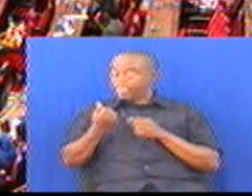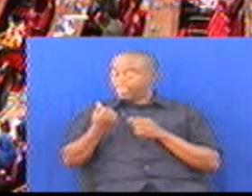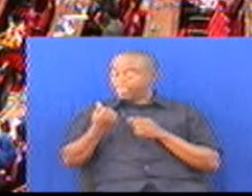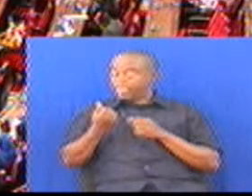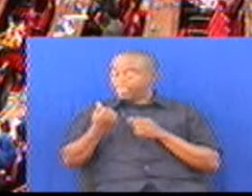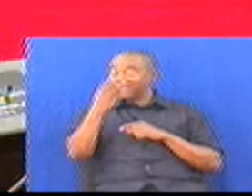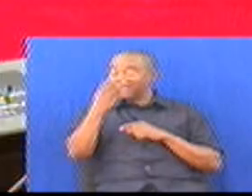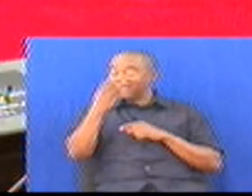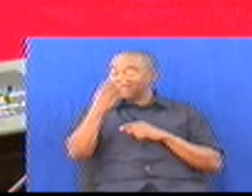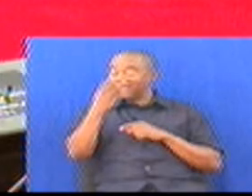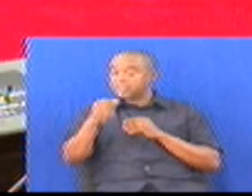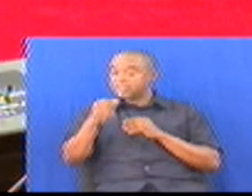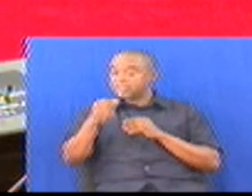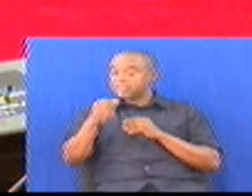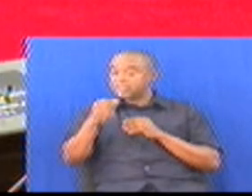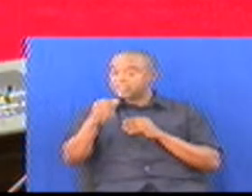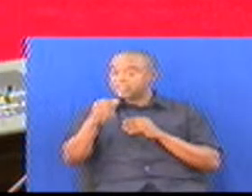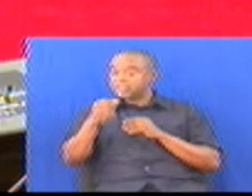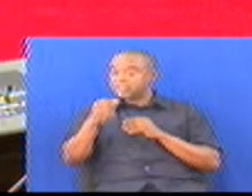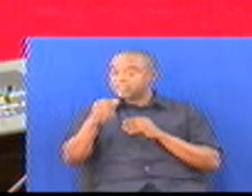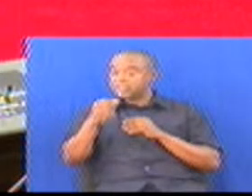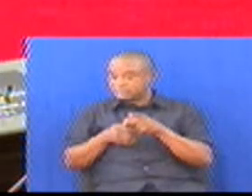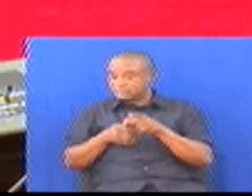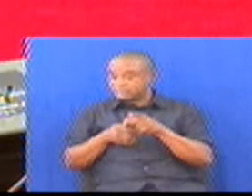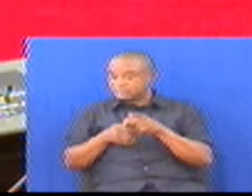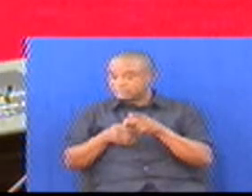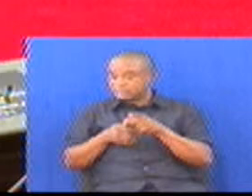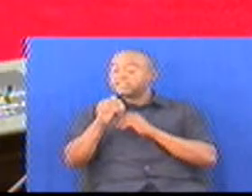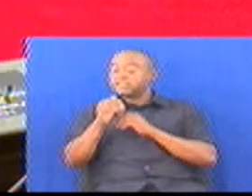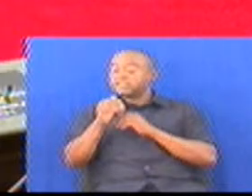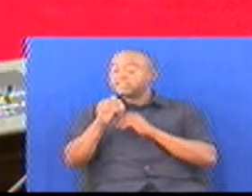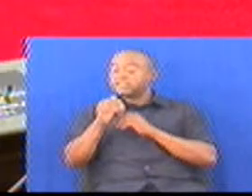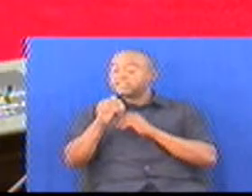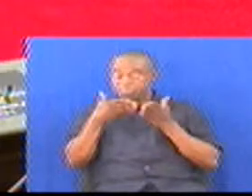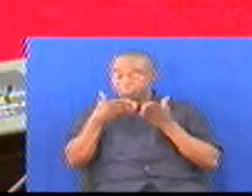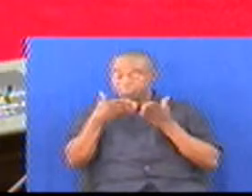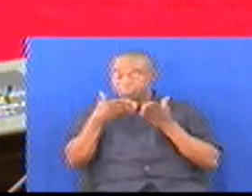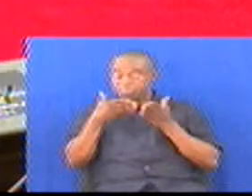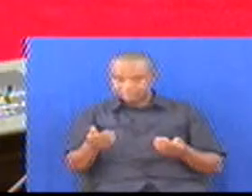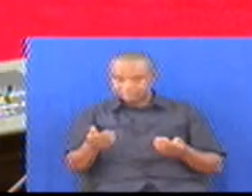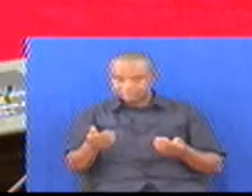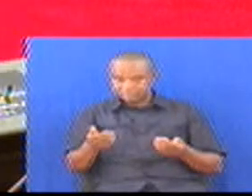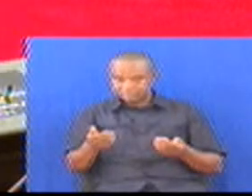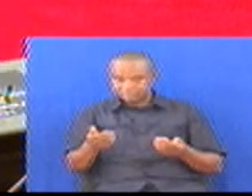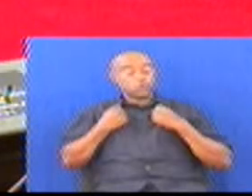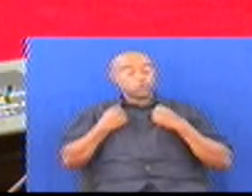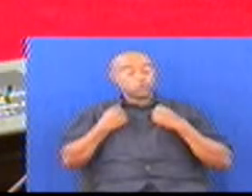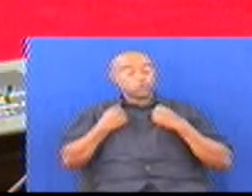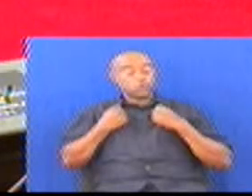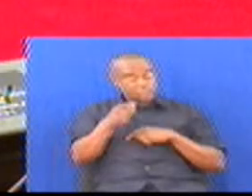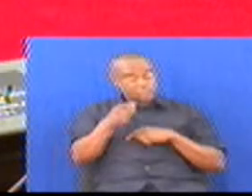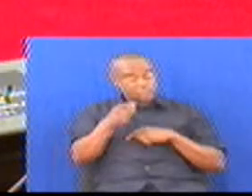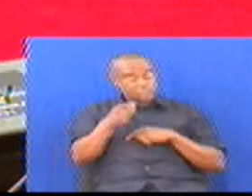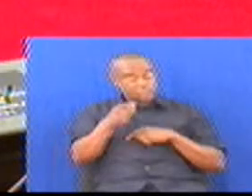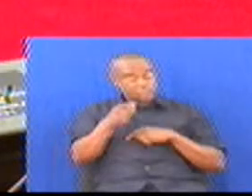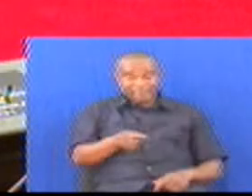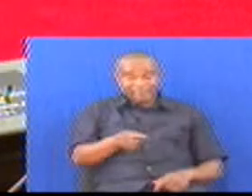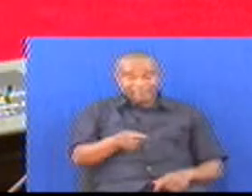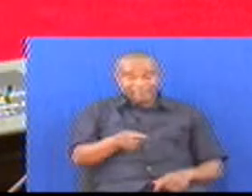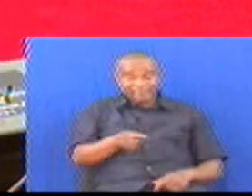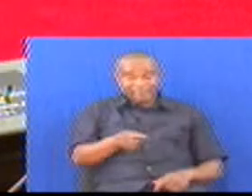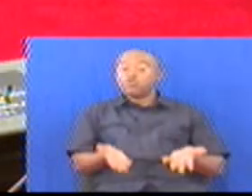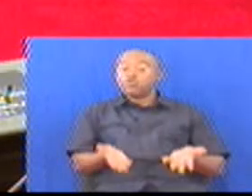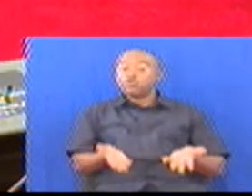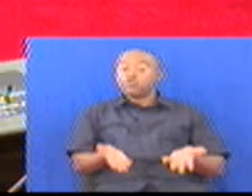bilioni 1.5 sawa na shilingi trilioni 3.75. Utekelezaji wa mradi huu umewezesha kupatikana kwa